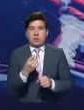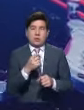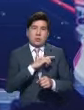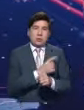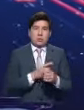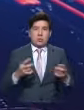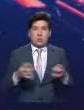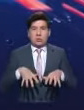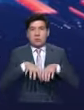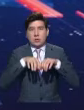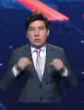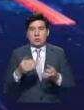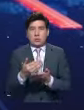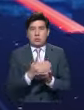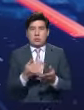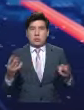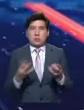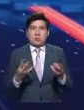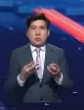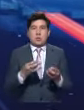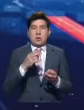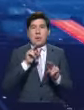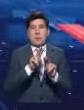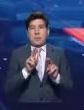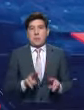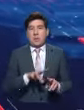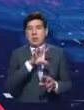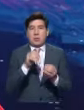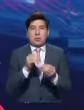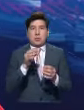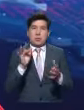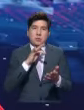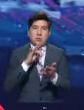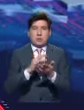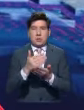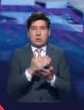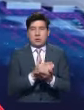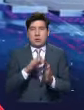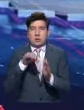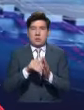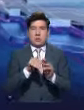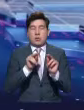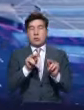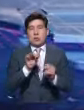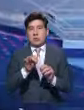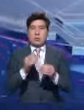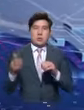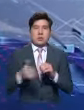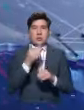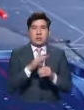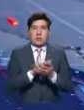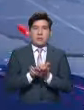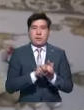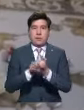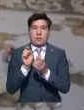қажет. Сондай-ақ қоғам нормалар мен ережелердің және жалпы адамзатқа ортақ құндылықтардың аяғасты болуын қатаң айыптап, онымен бірлесе